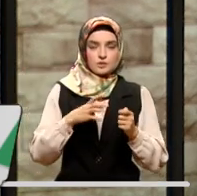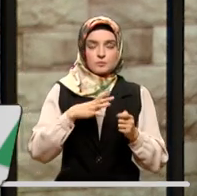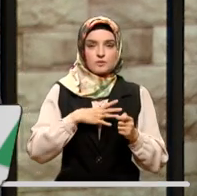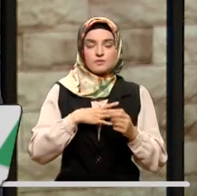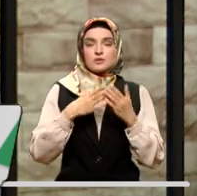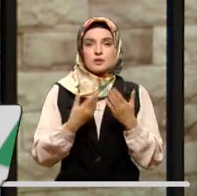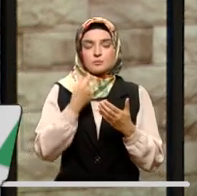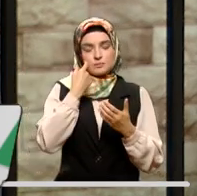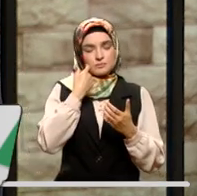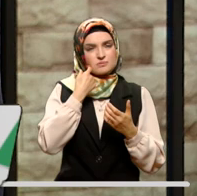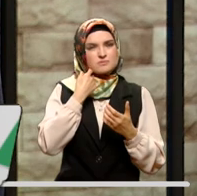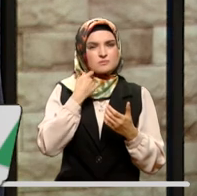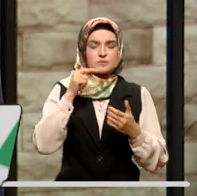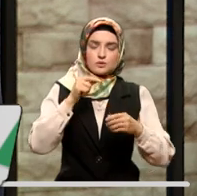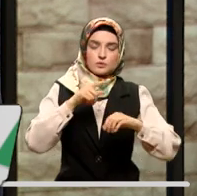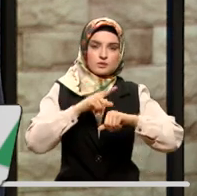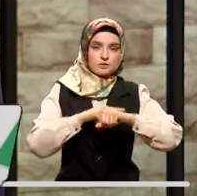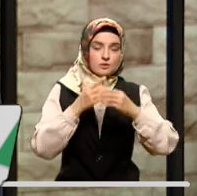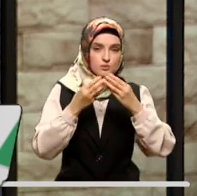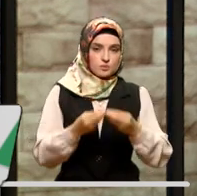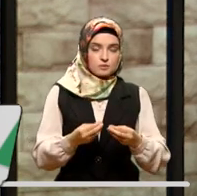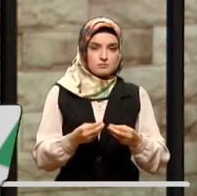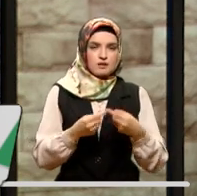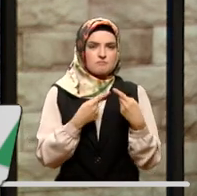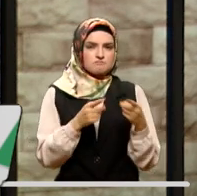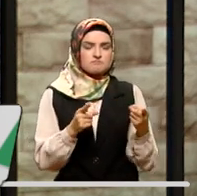Fakat ben o yaşta onun üzerinde durmuş olsaydım belki farklı